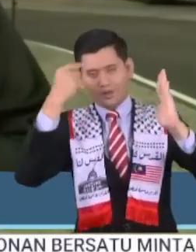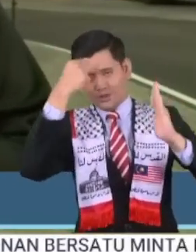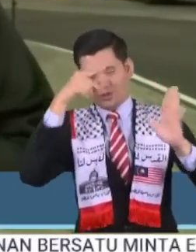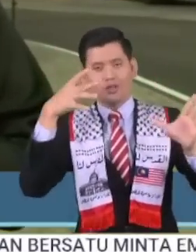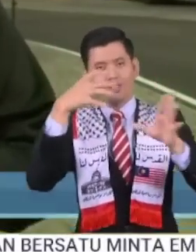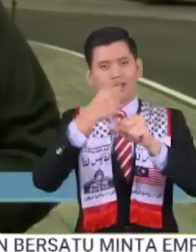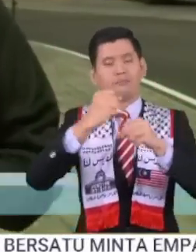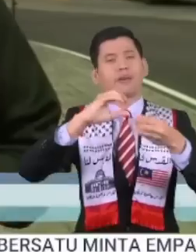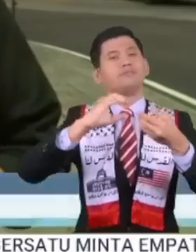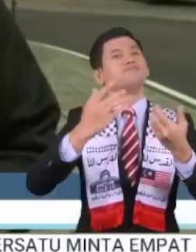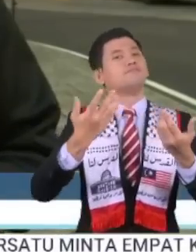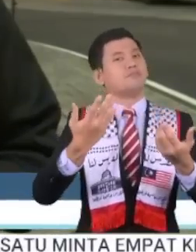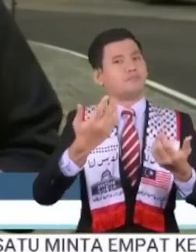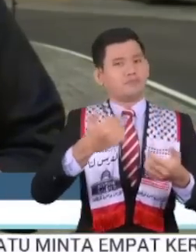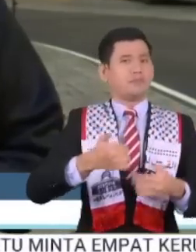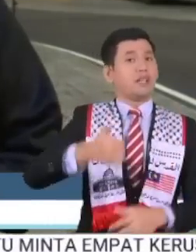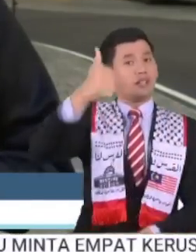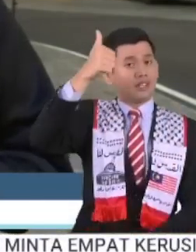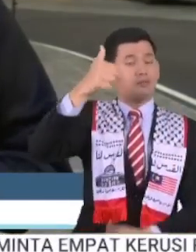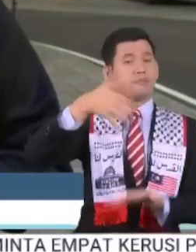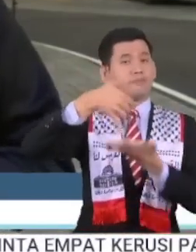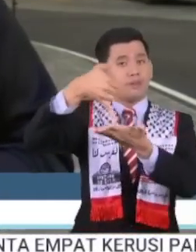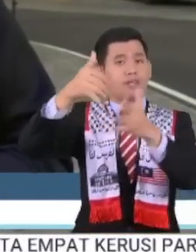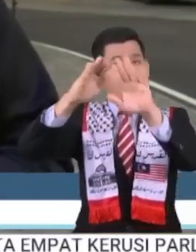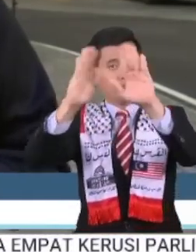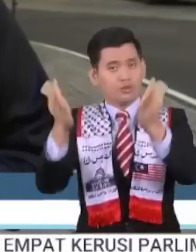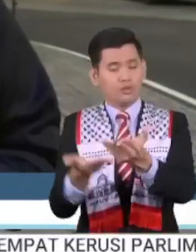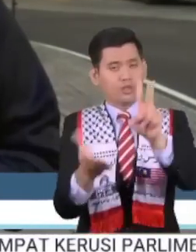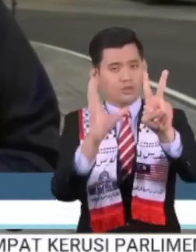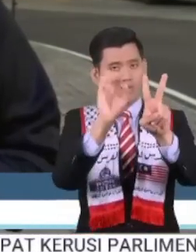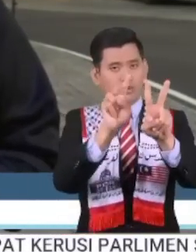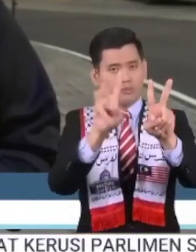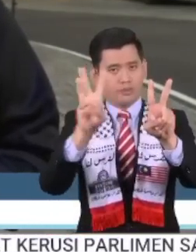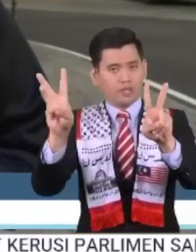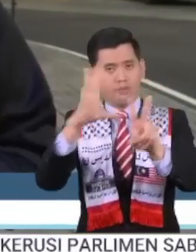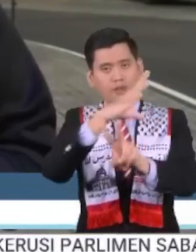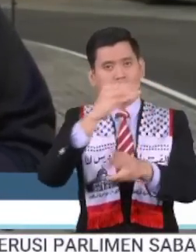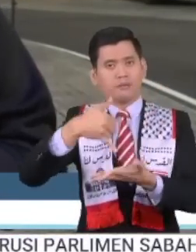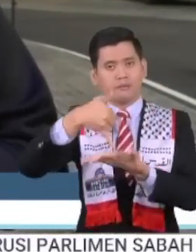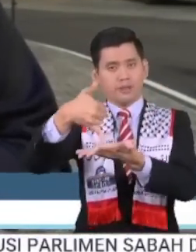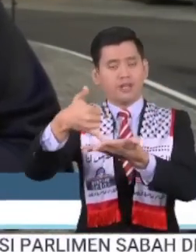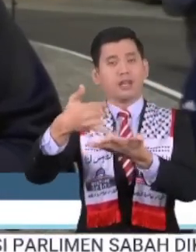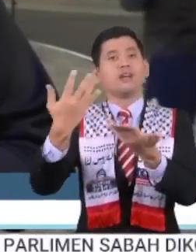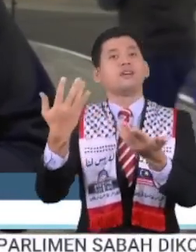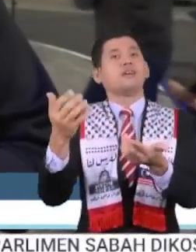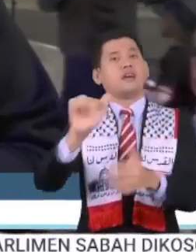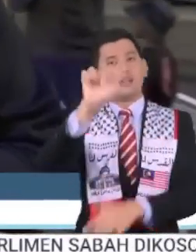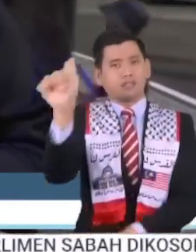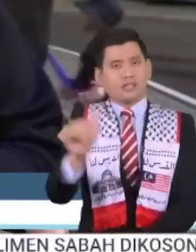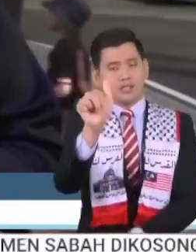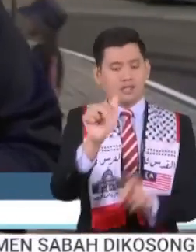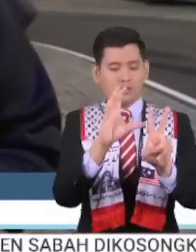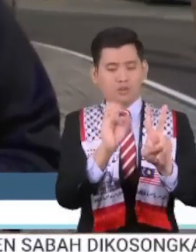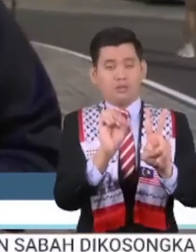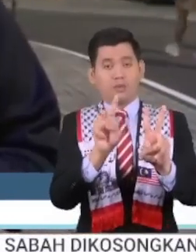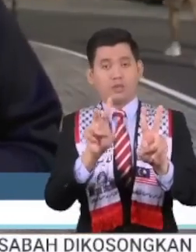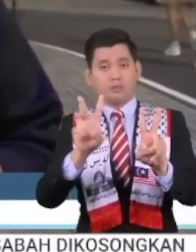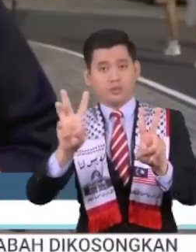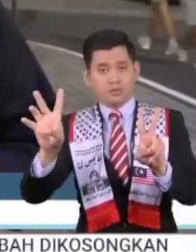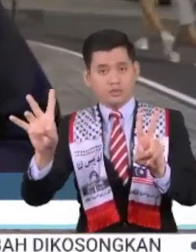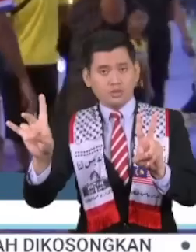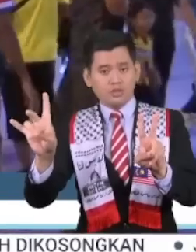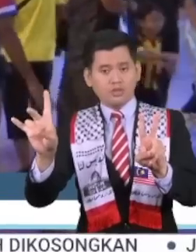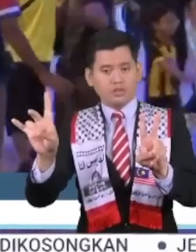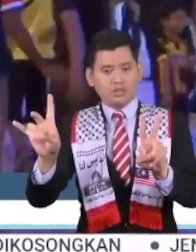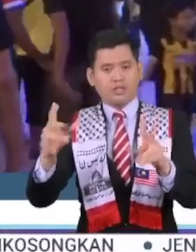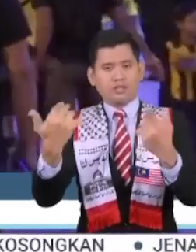merebut tempat dalam Piala Dunia 2026 dan Piala Asia 2027. Dan pada ketika ini,